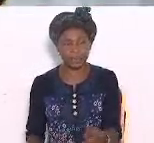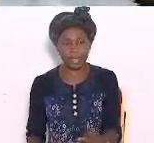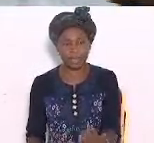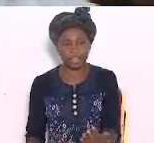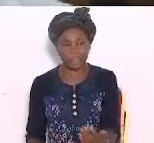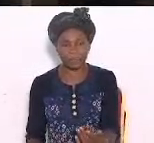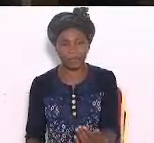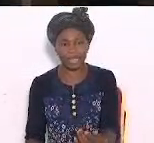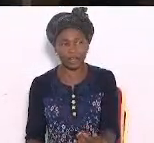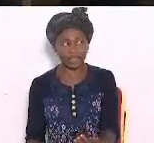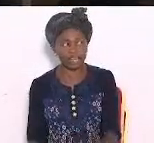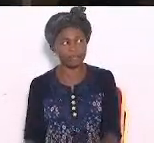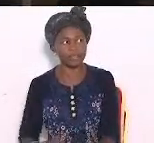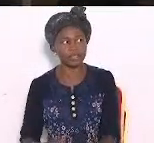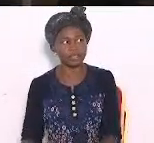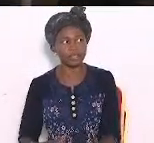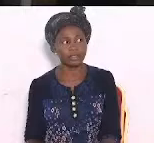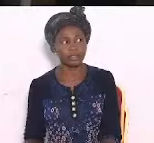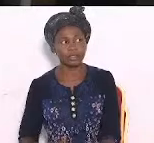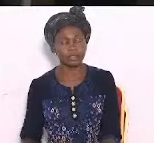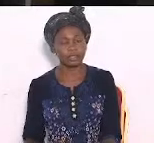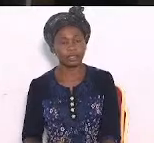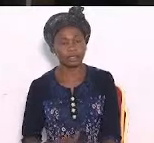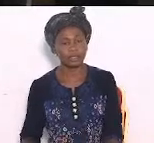esprit et